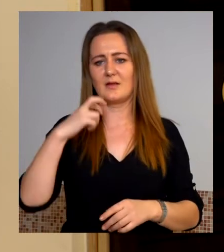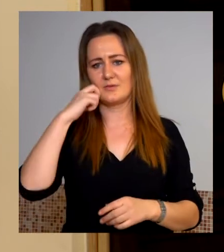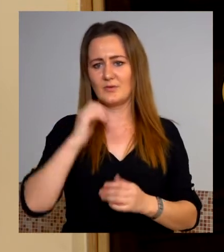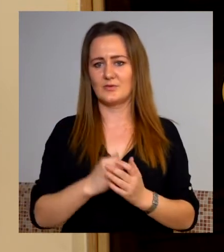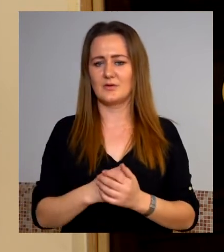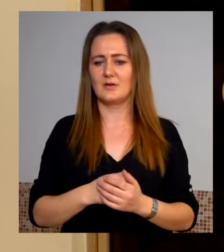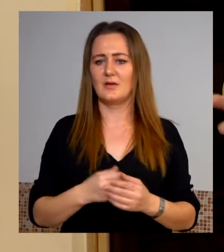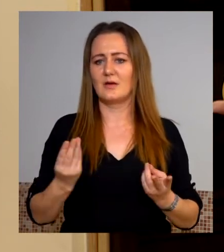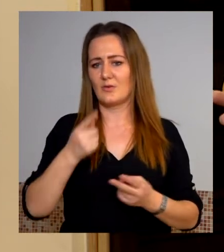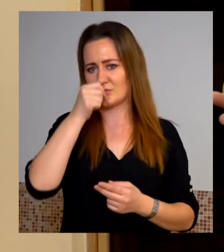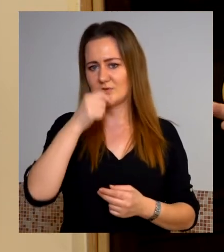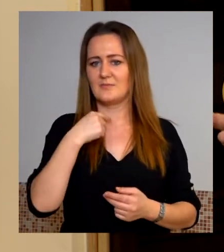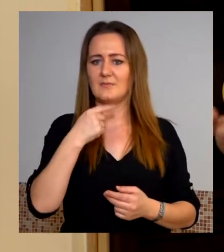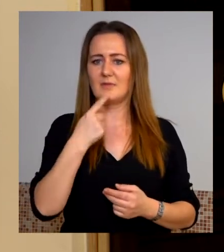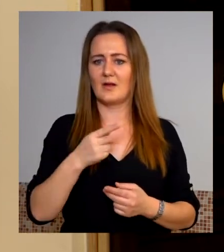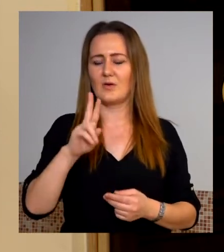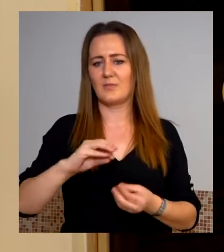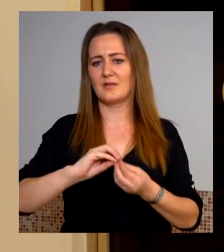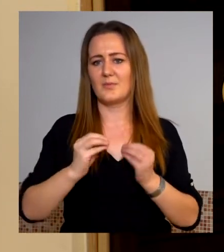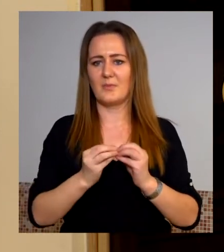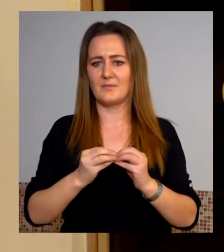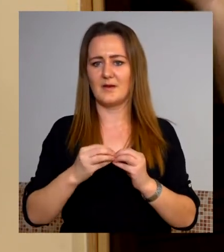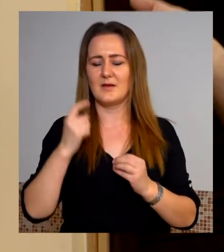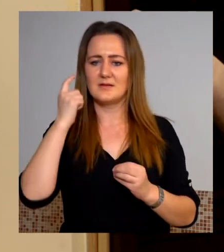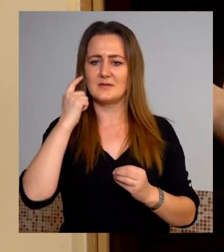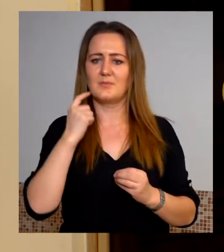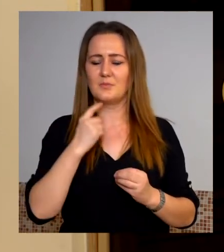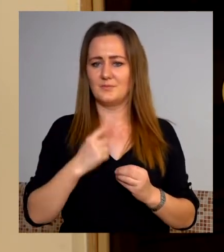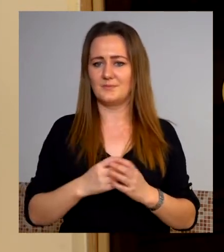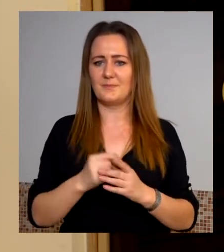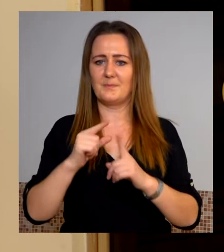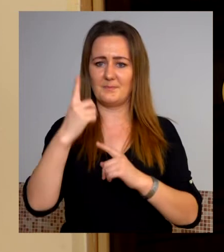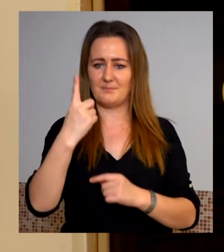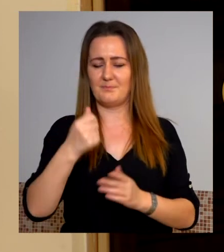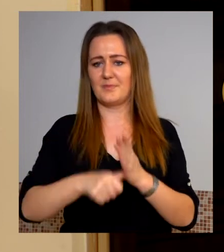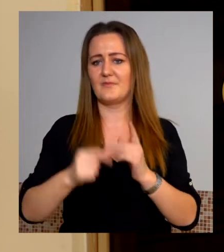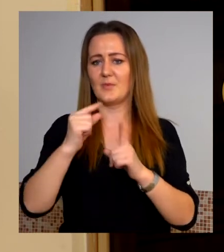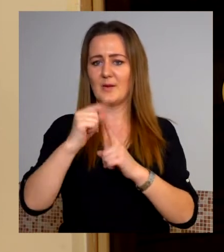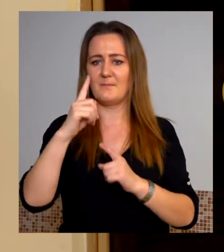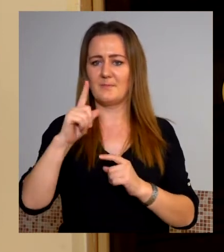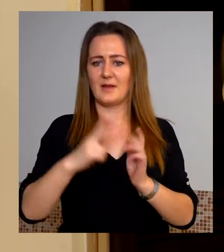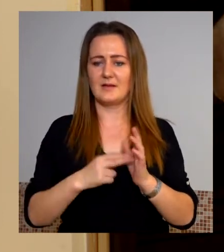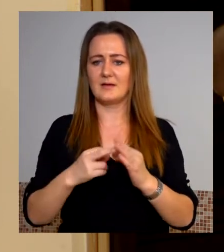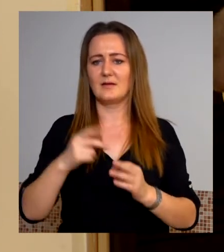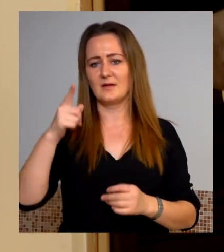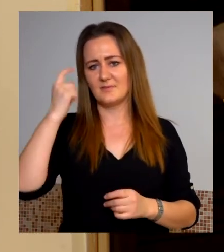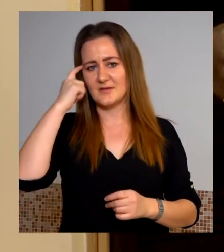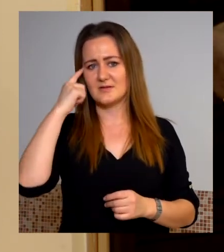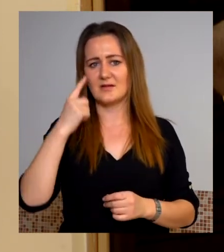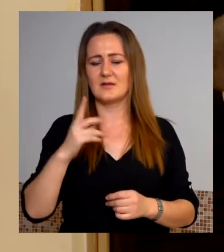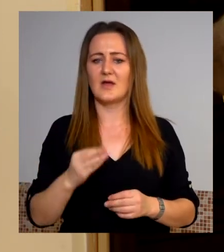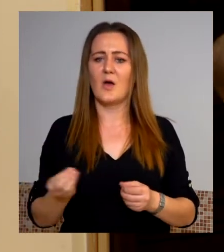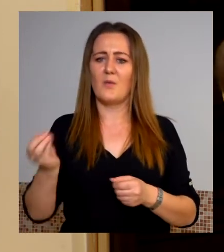sam rekao, ako imate problema sa aknama i slično, savjetuje se prvo peeling. Ono što trebate isto tako imati na umu, s obzirom da vam se